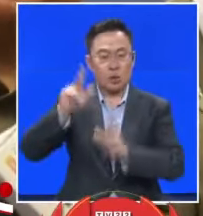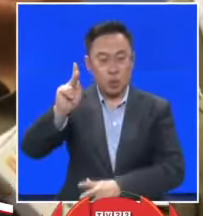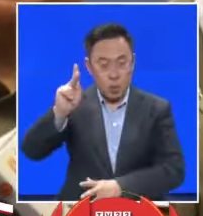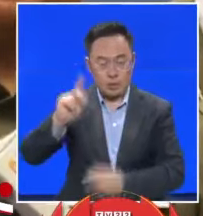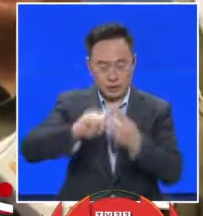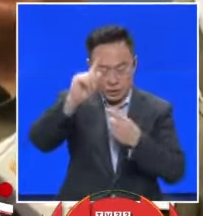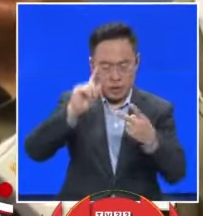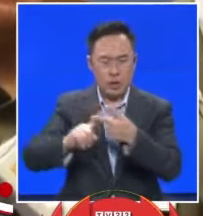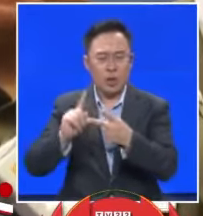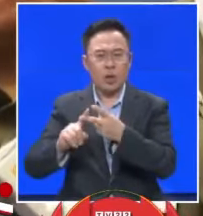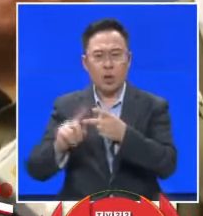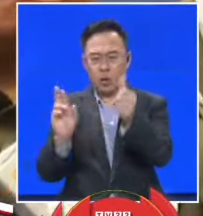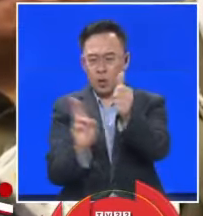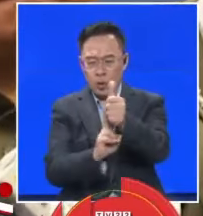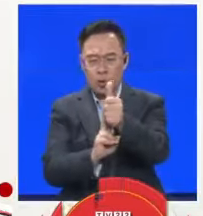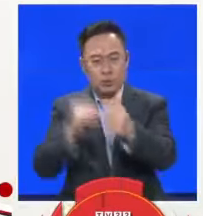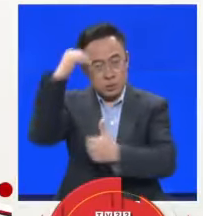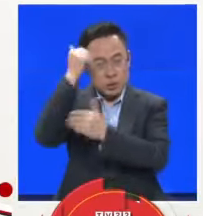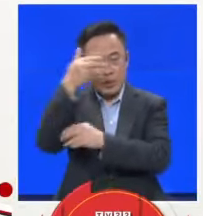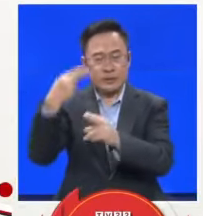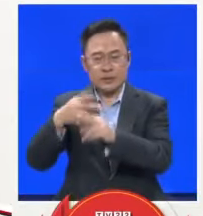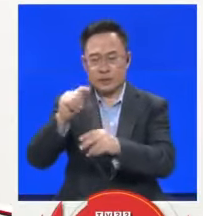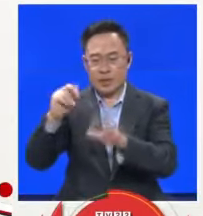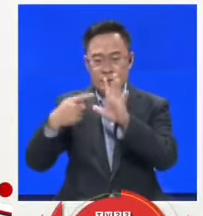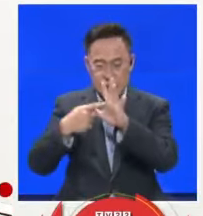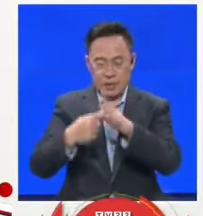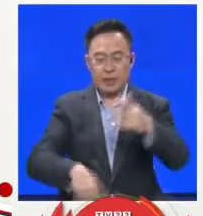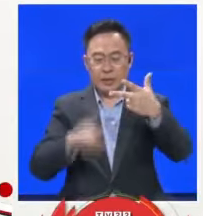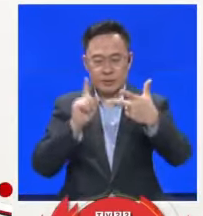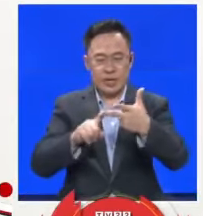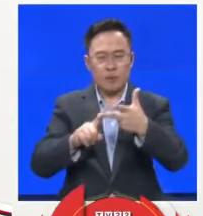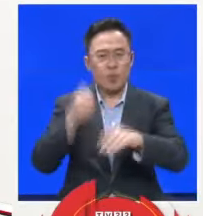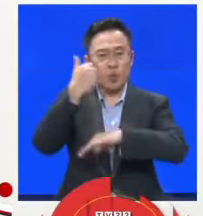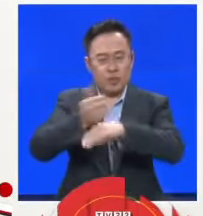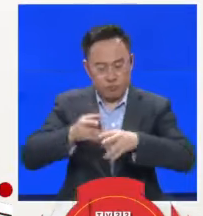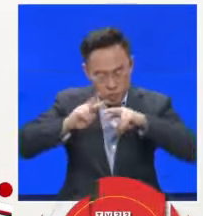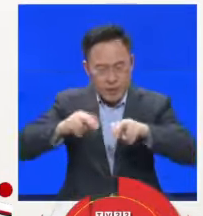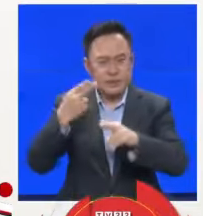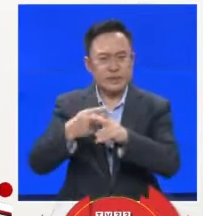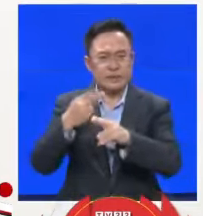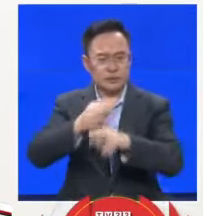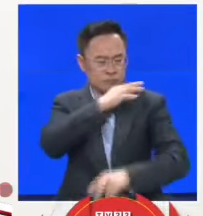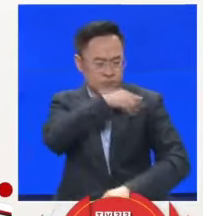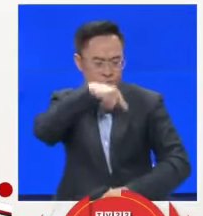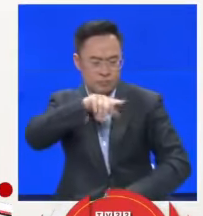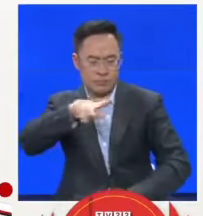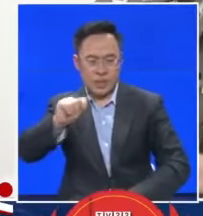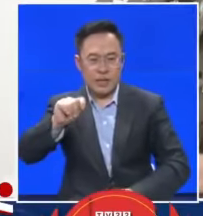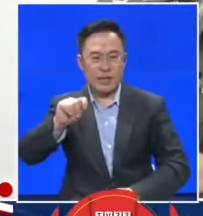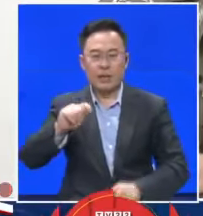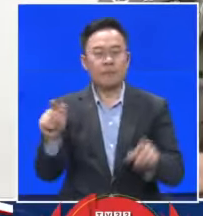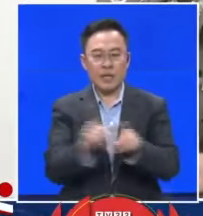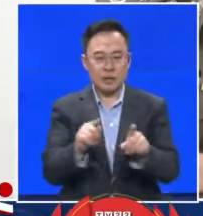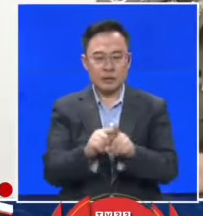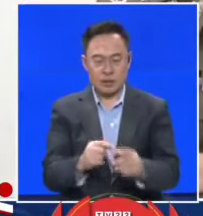าะกันคือจะคำสั่งเลยว่าการให้ข้อมูลข่าวสารให้ตั้งโฆษกขึ้นมามันจะได้มีศูนย์กลางให้ข่าวที่เดียวนะครับในส่วน